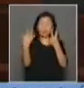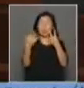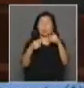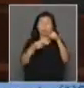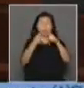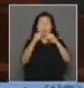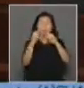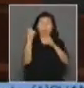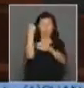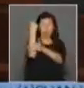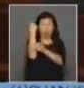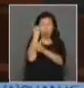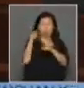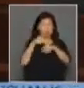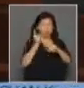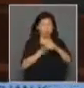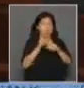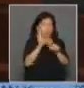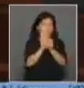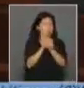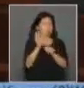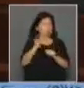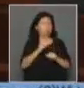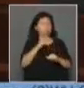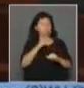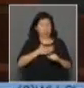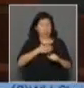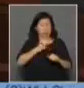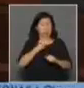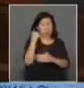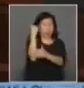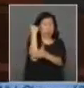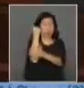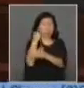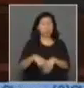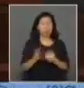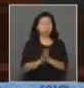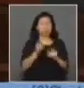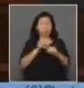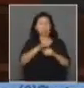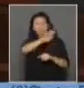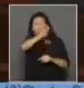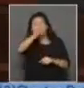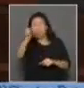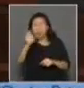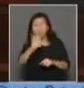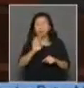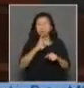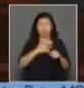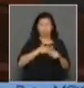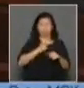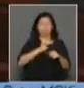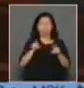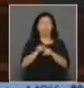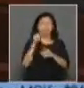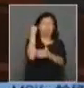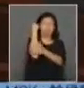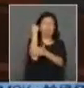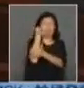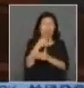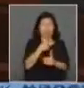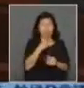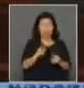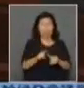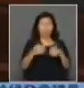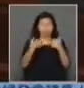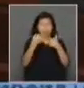武器了，他已經準備抗命了，人家都未諮詢你已經是預備用 去抗爭了，用非法手段